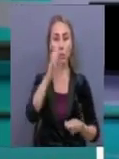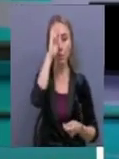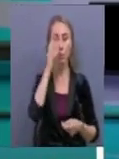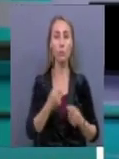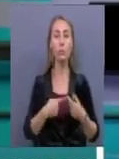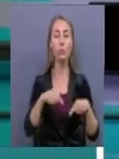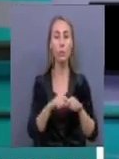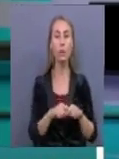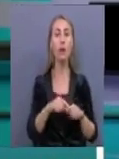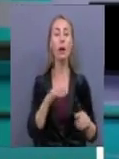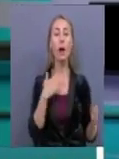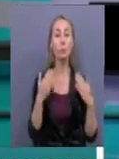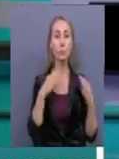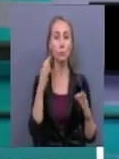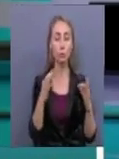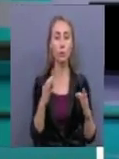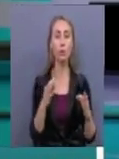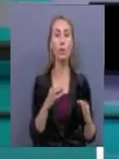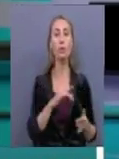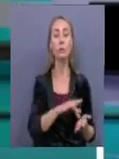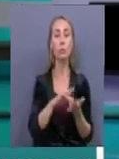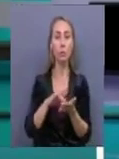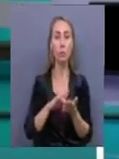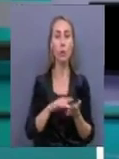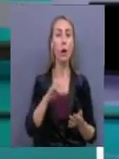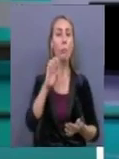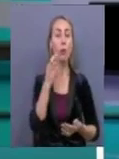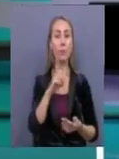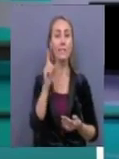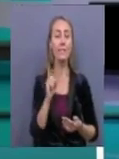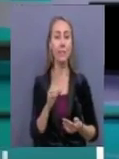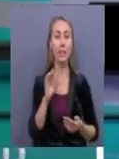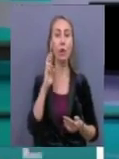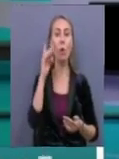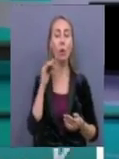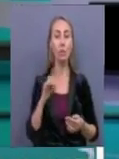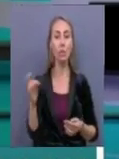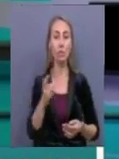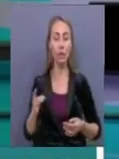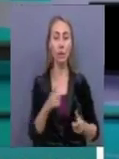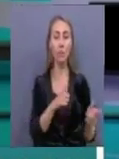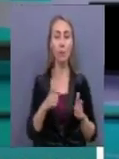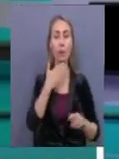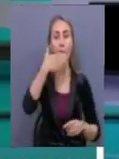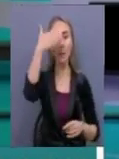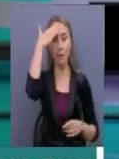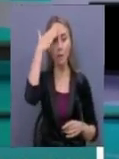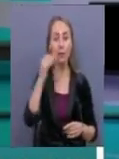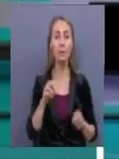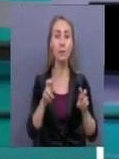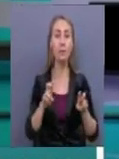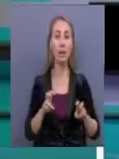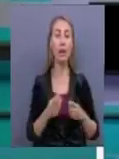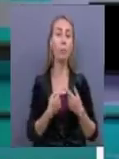талқылап, жаз айларына дайындық барысын пысықтады. Сондай-ақ облыс әкімдігі аппаратының кеңесінде көктемгі тазалық айлығының нәтижелерімен атқарылу